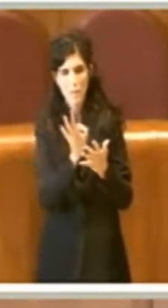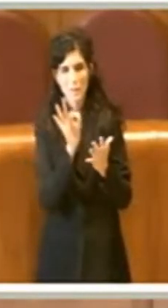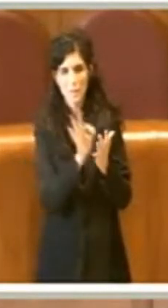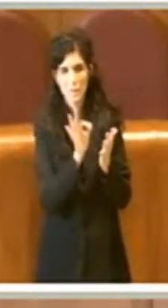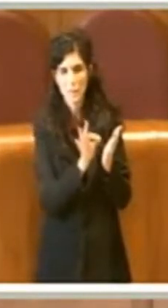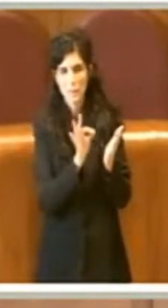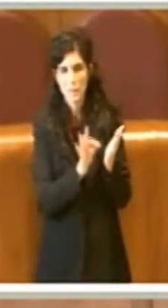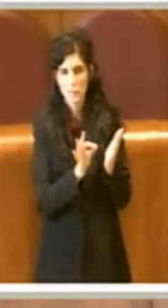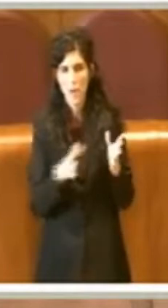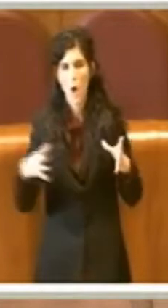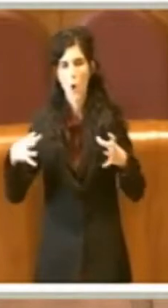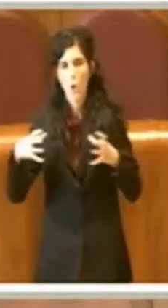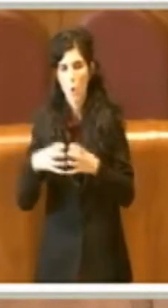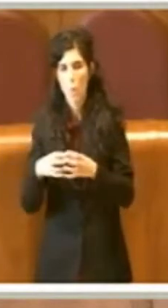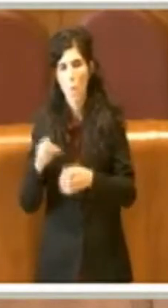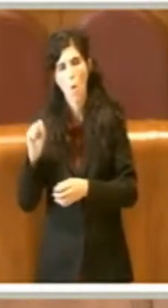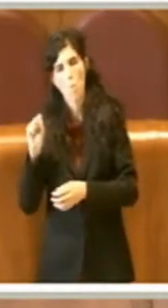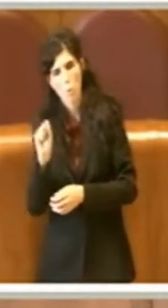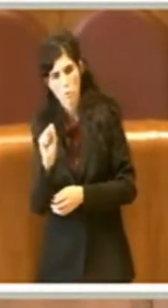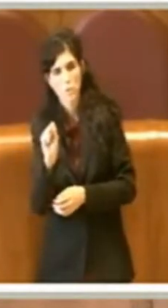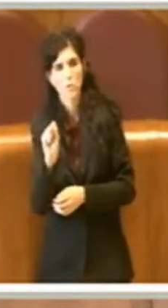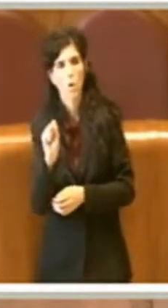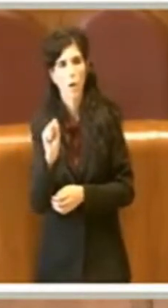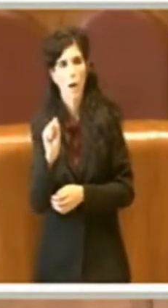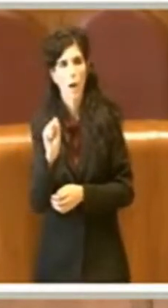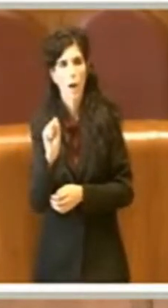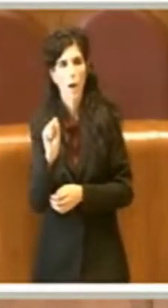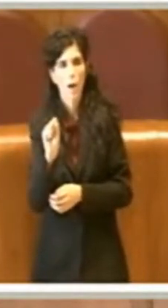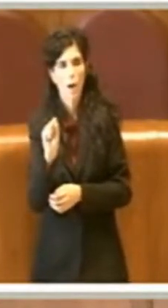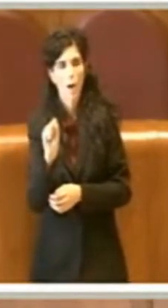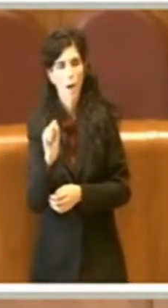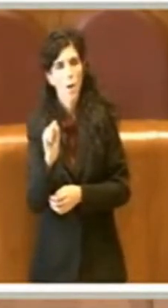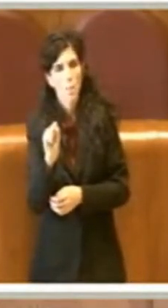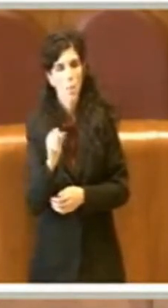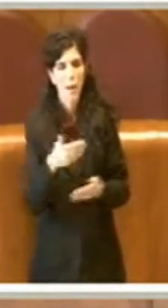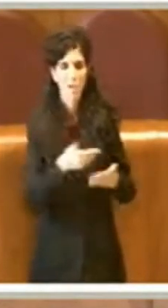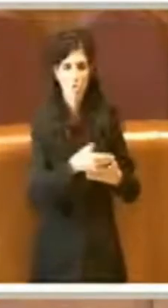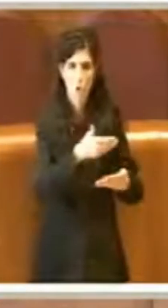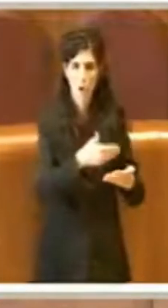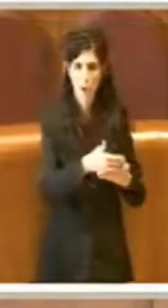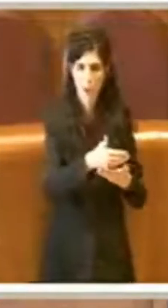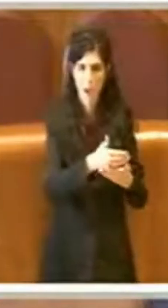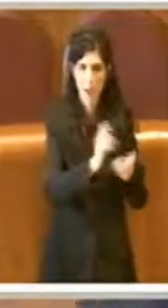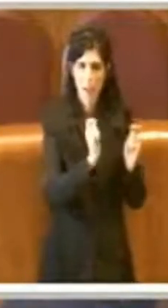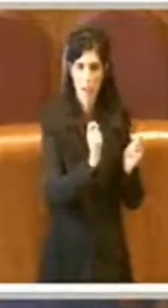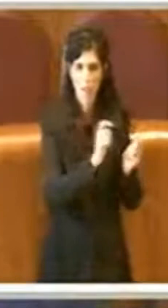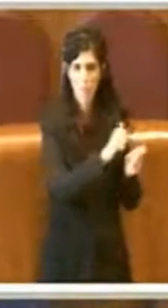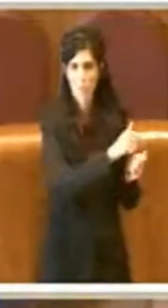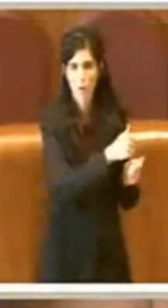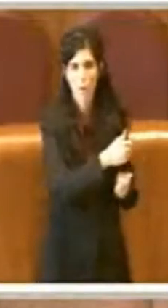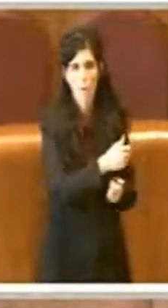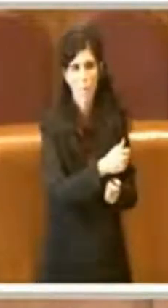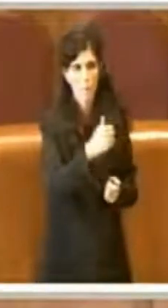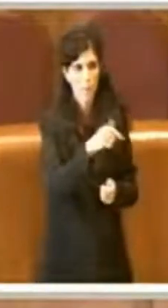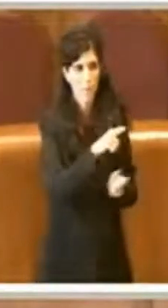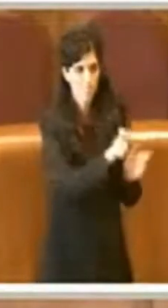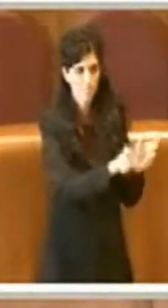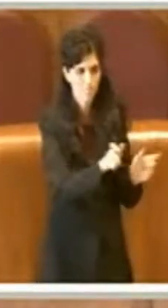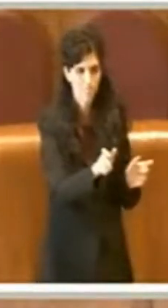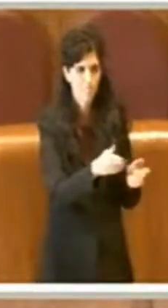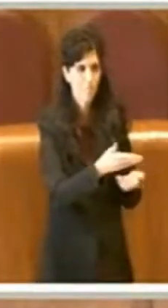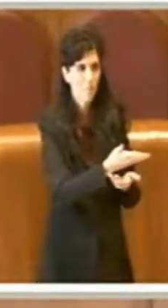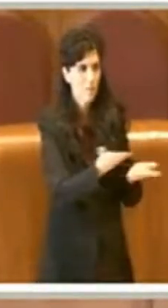sia da parte delle testate giornalistiche principali io comprendo che